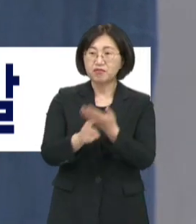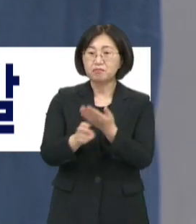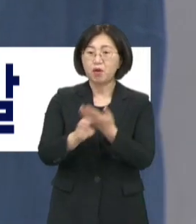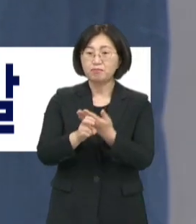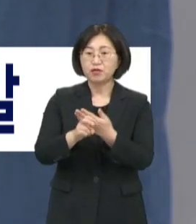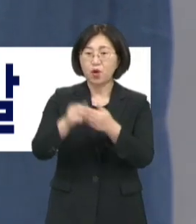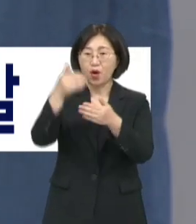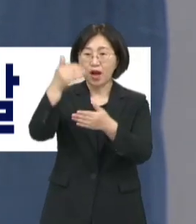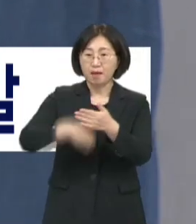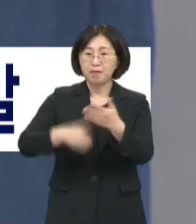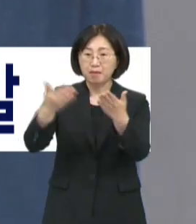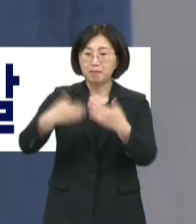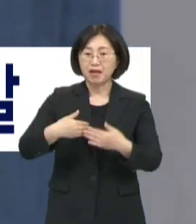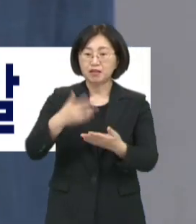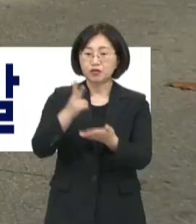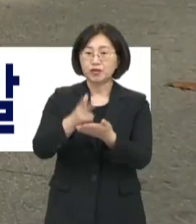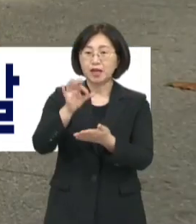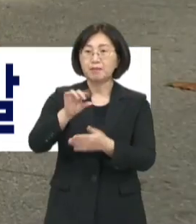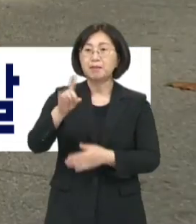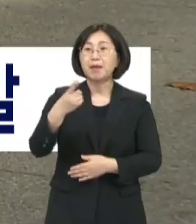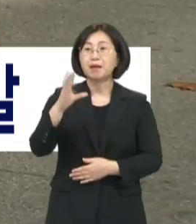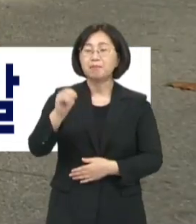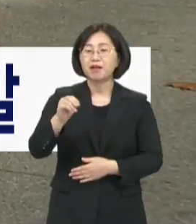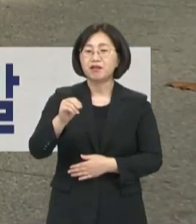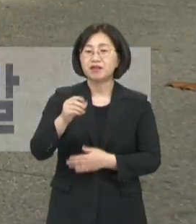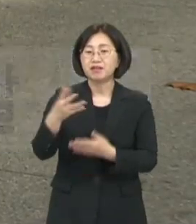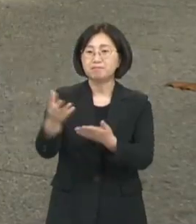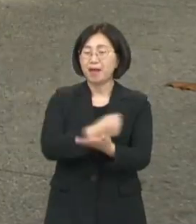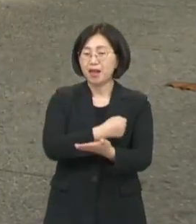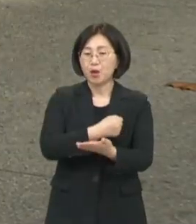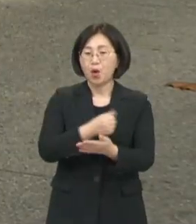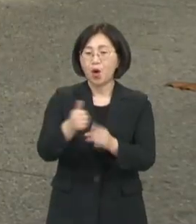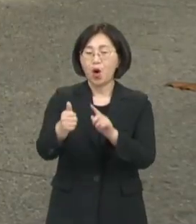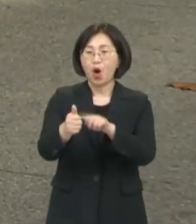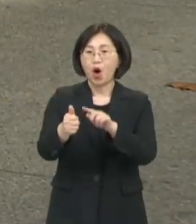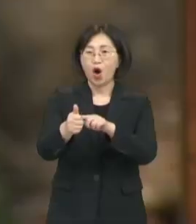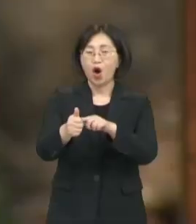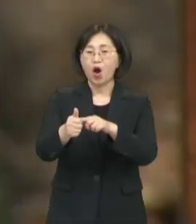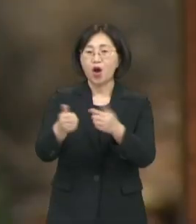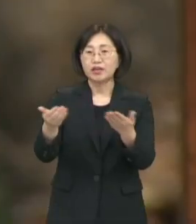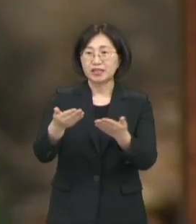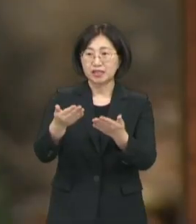받은 주차료 100만 원 상당을 환수하고 해당 직원을 중징계해야